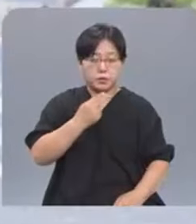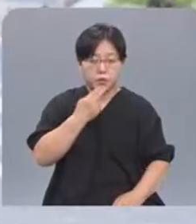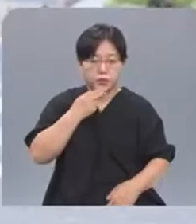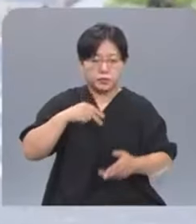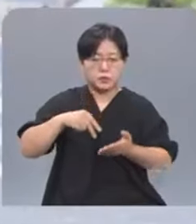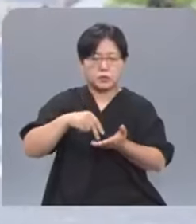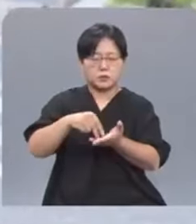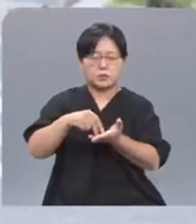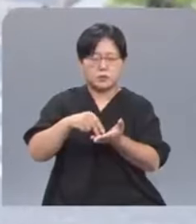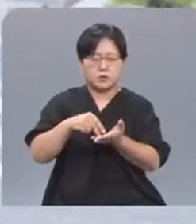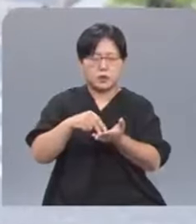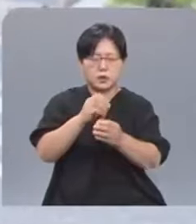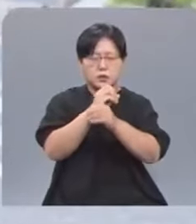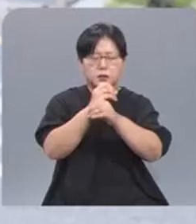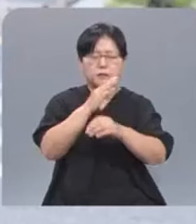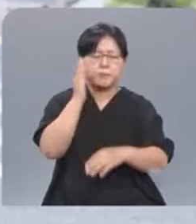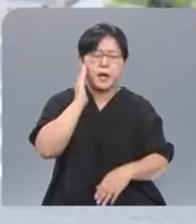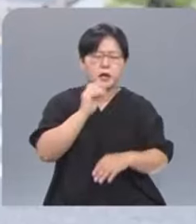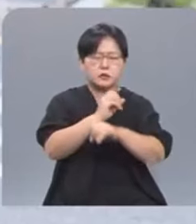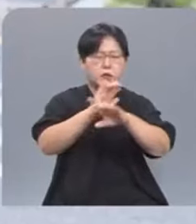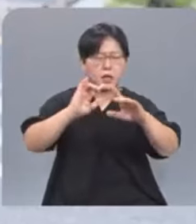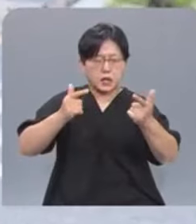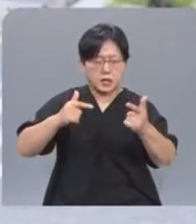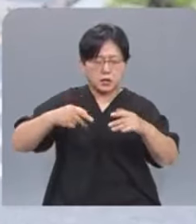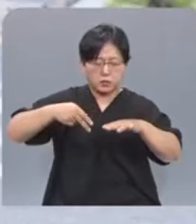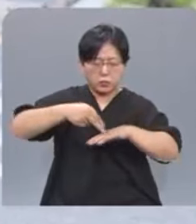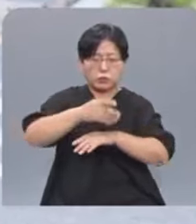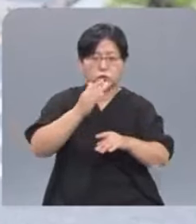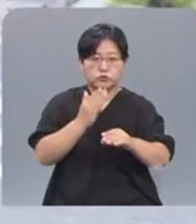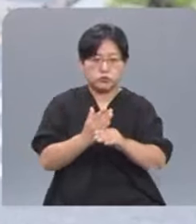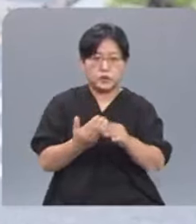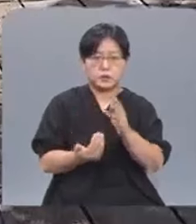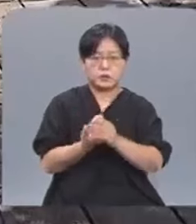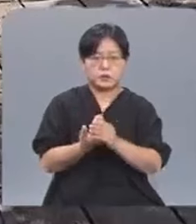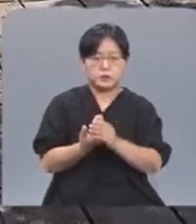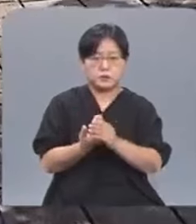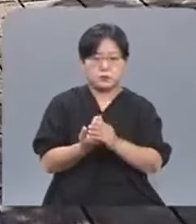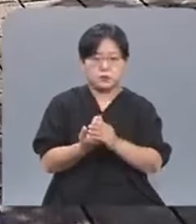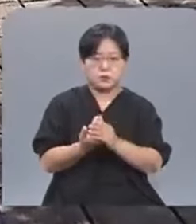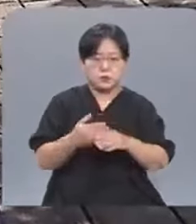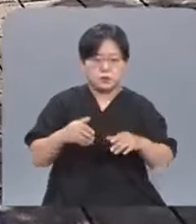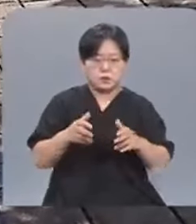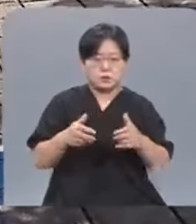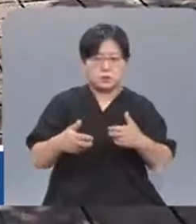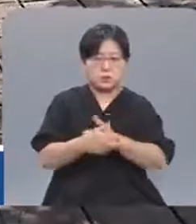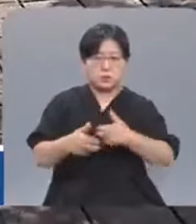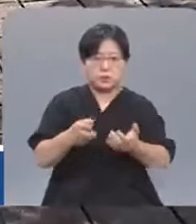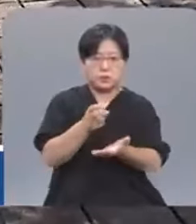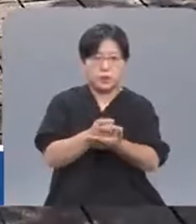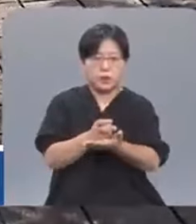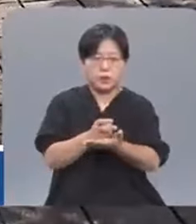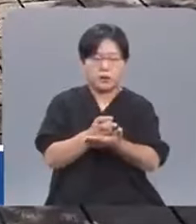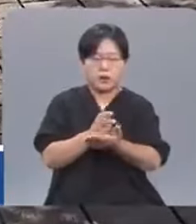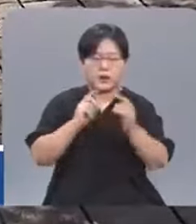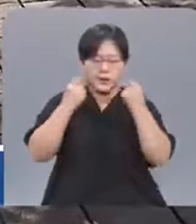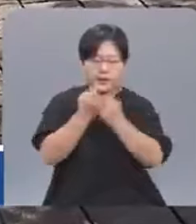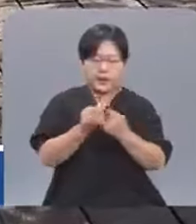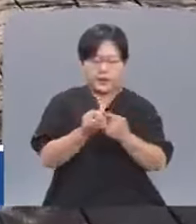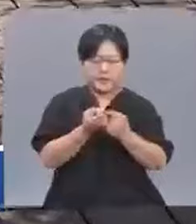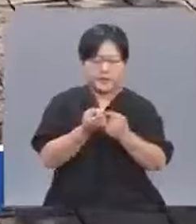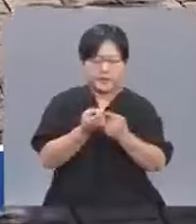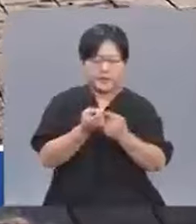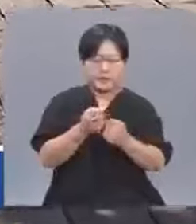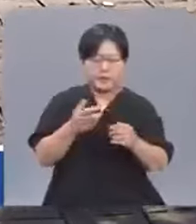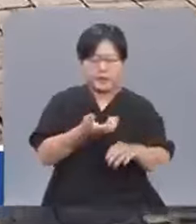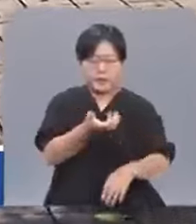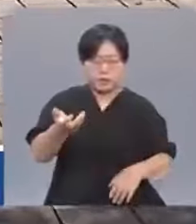타며 보행자 신호가 아닌 상황에서 횡단보도를 건너다 사고를 냈습니다. 도로교통법상 전동 킥보드 등 개인형 이동장치는